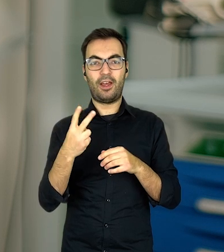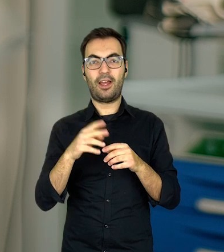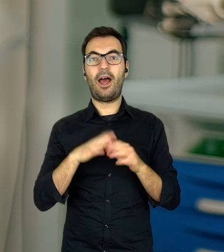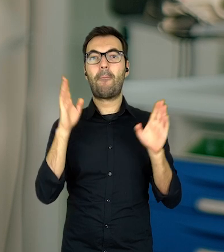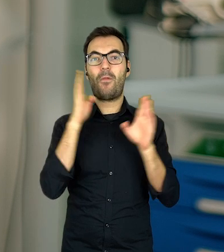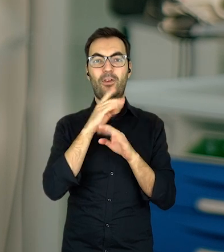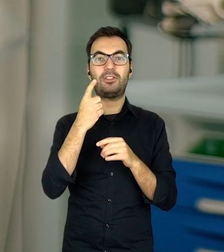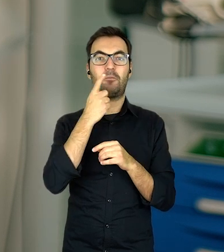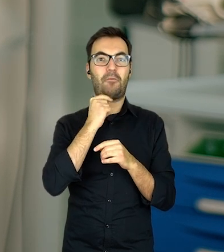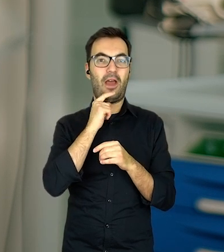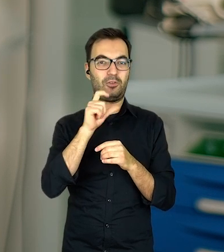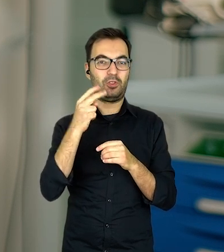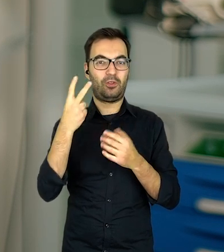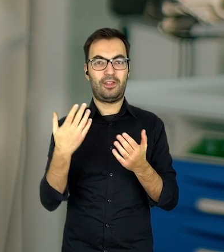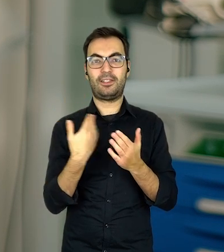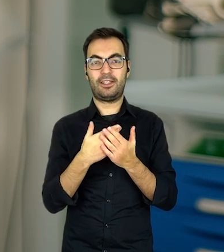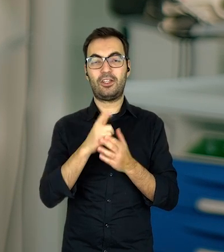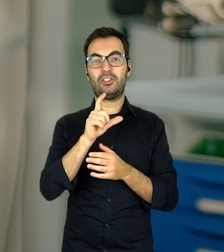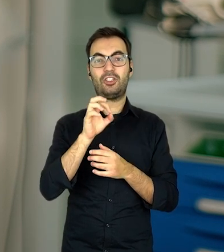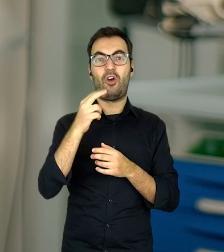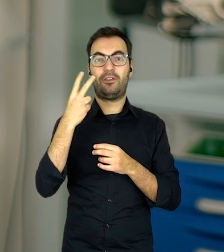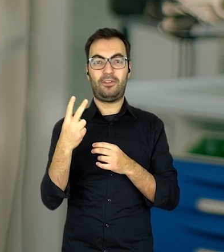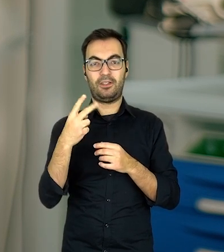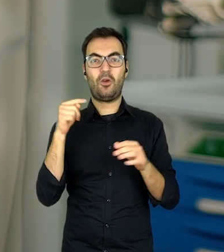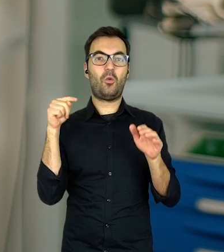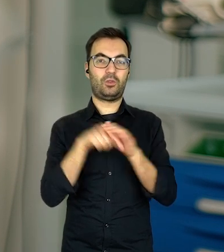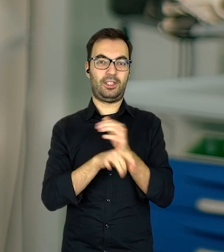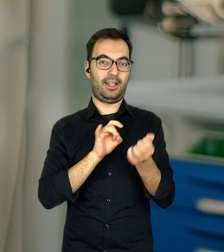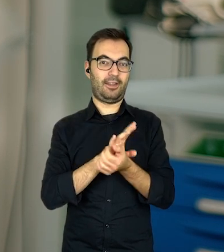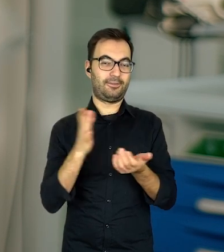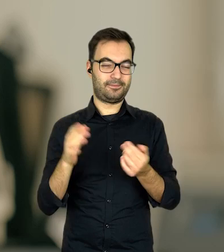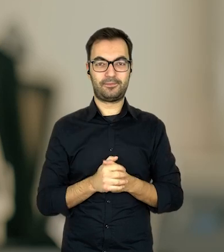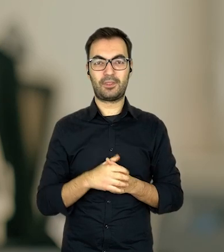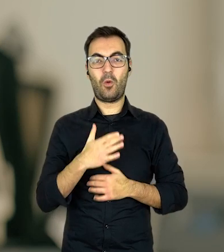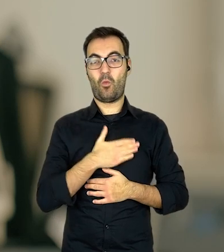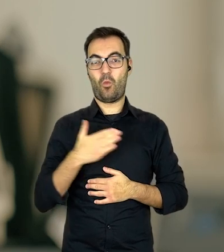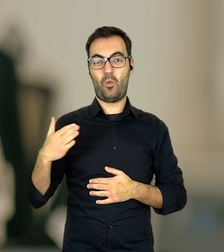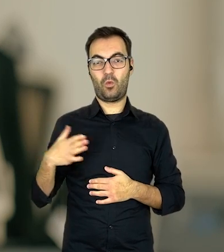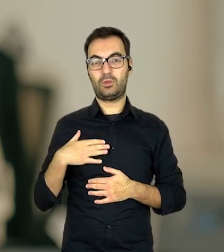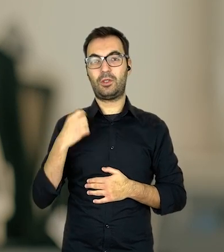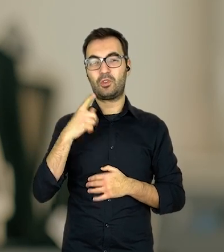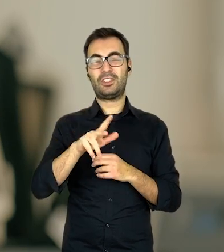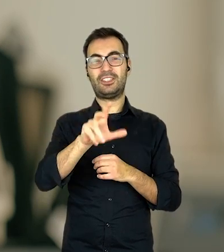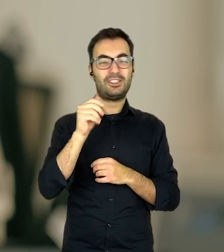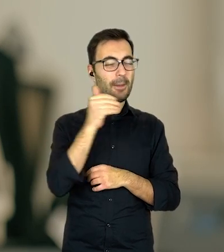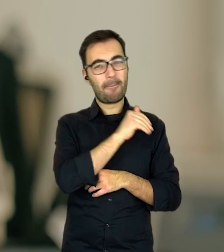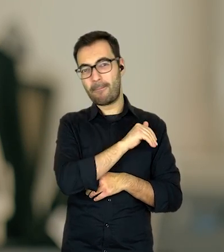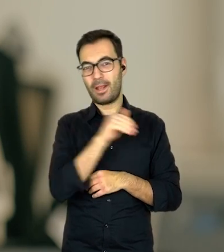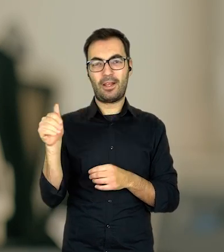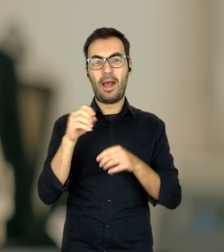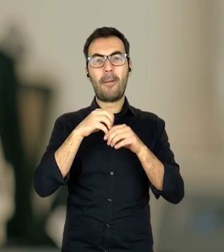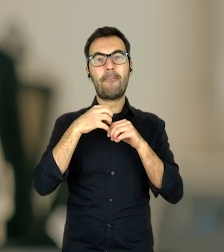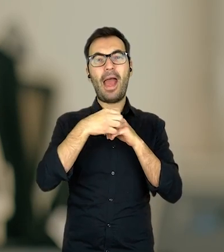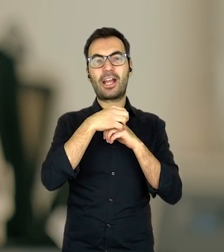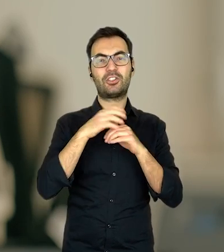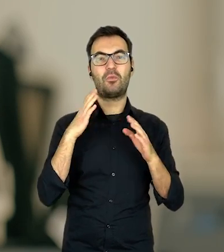węgla, podczas gdy w powietrzu jest go mało. Dlatego dwutlenek węgla ucieka z krwi. W płucach człowieka znajduje się ponad 300